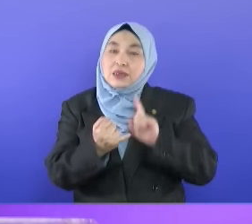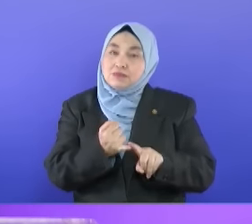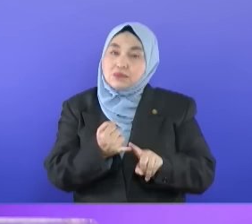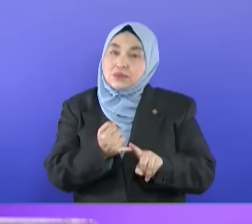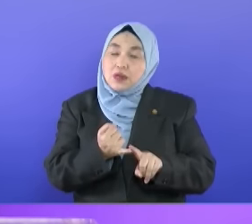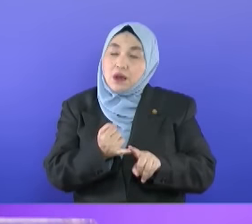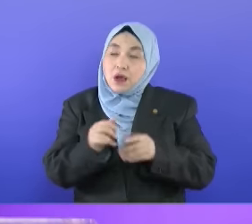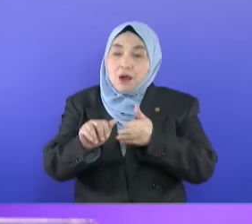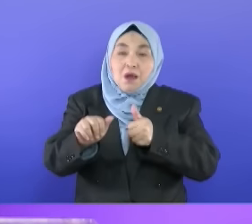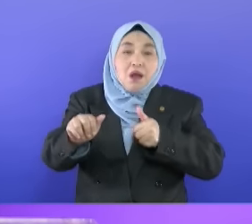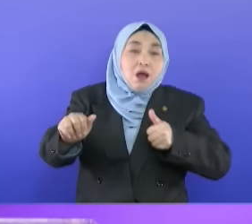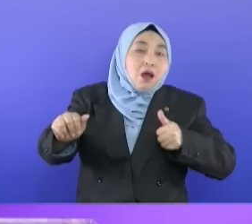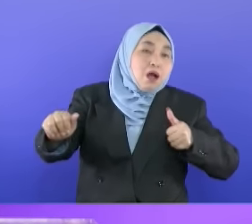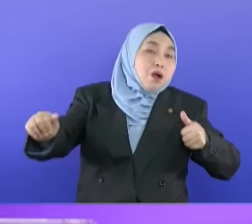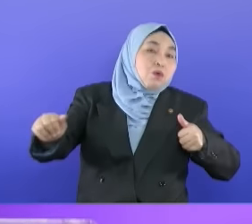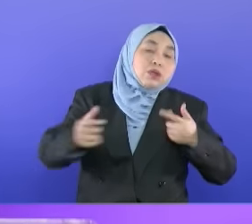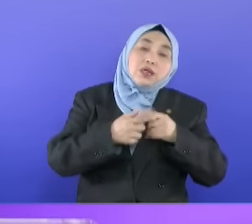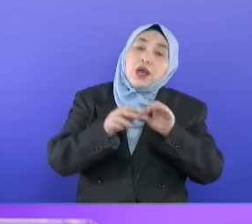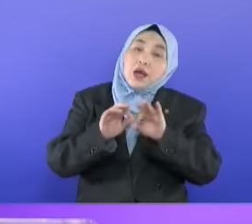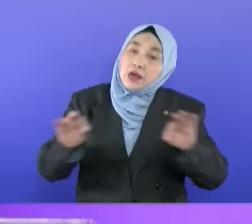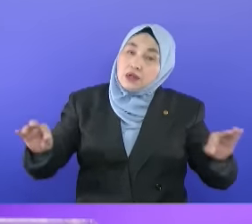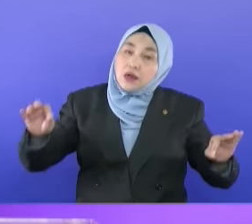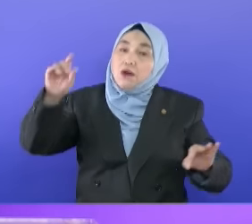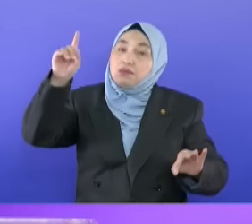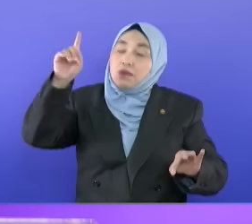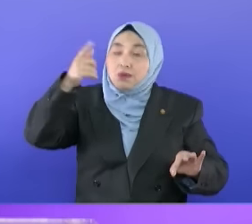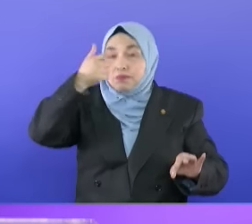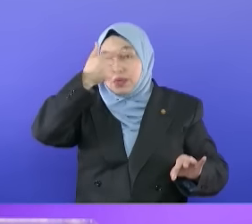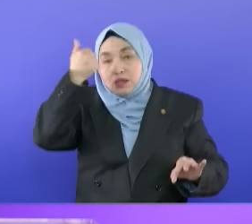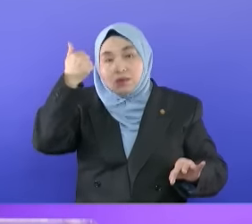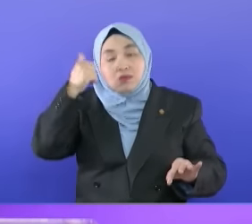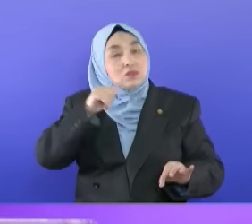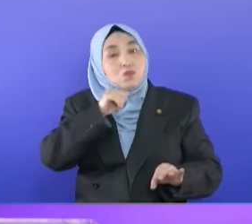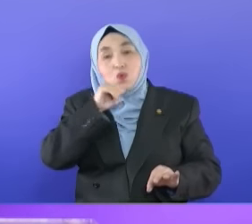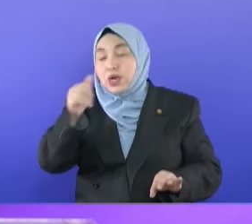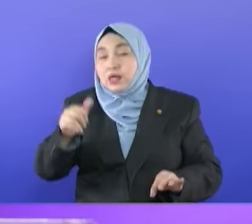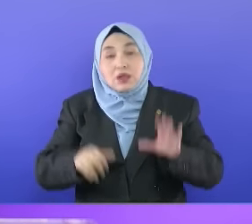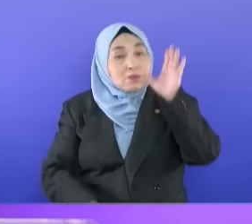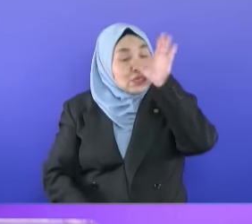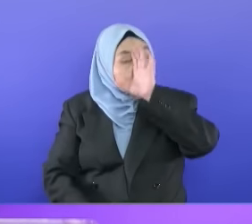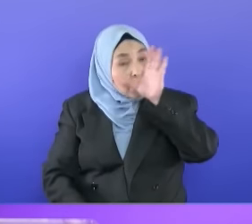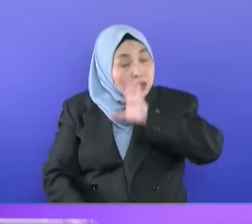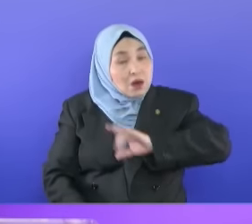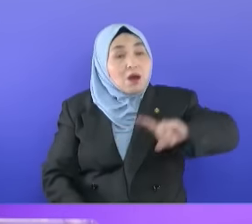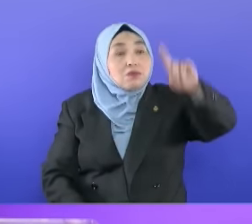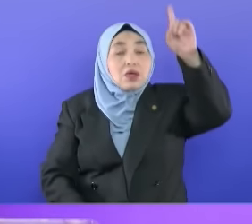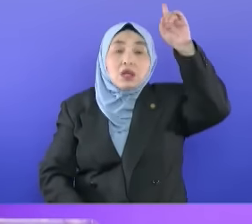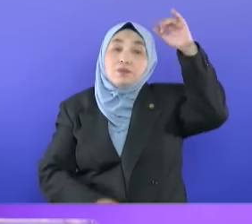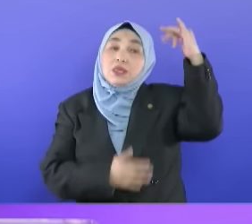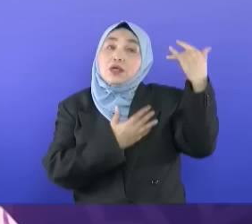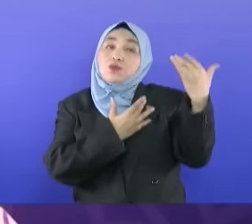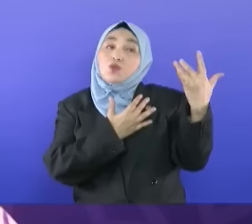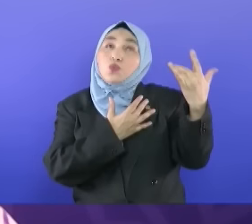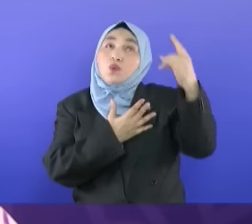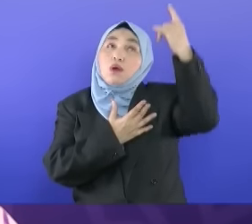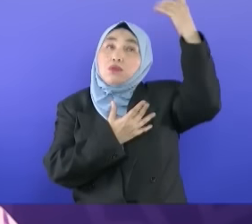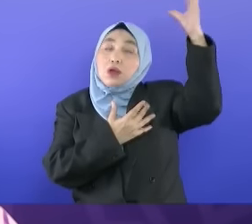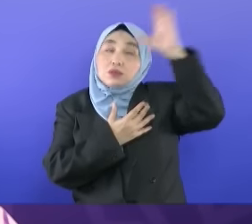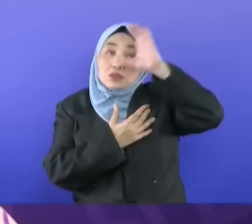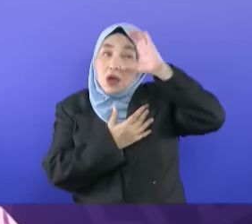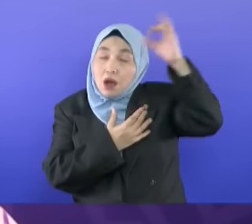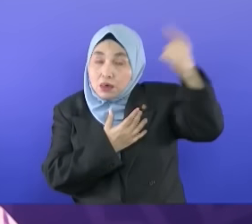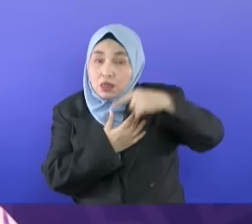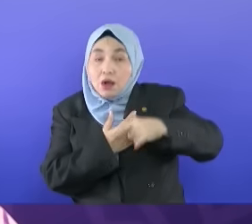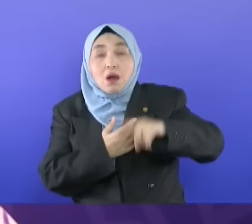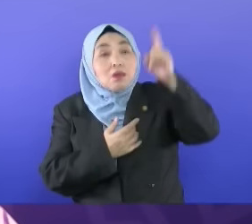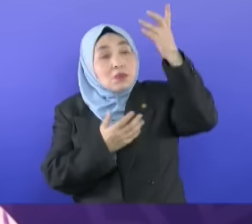dijauhkan daripada ayat-ayat Allah karena bukan dia mencari Allah Tetapi dia tunggu Allah cari dia Ustaz kalau Allah